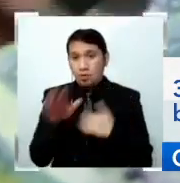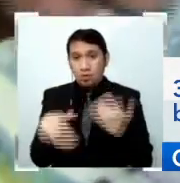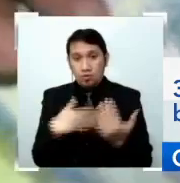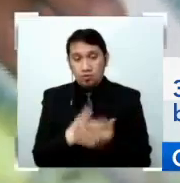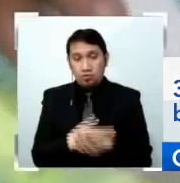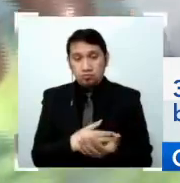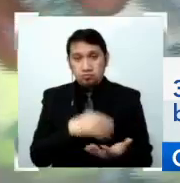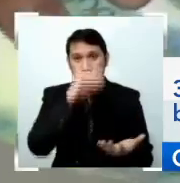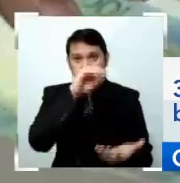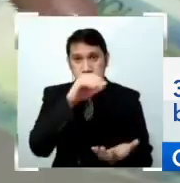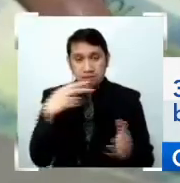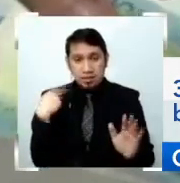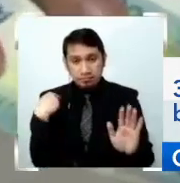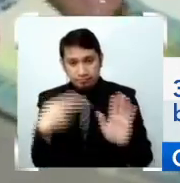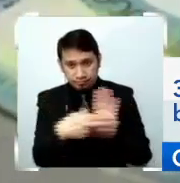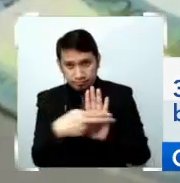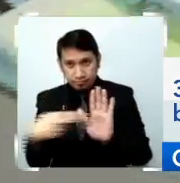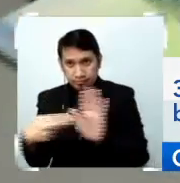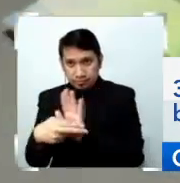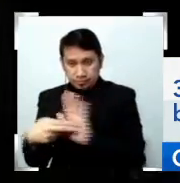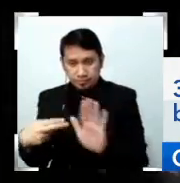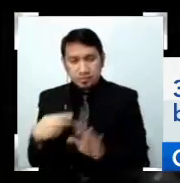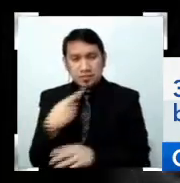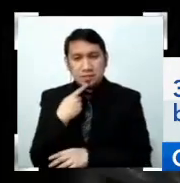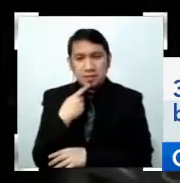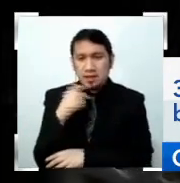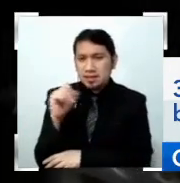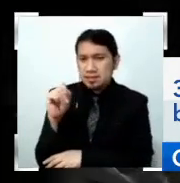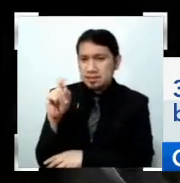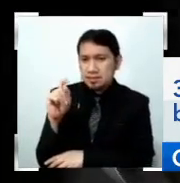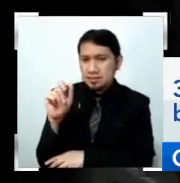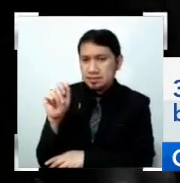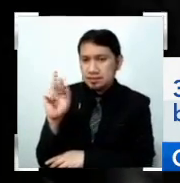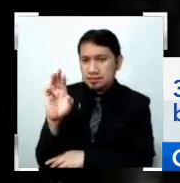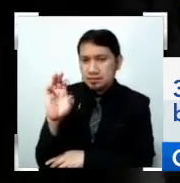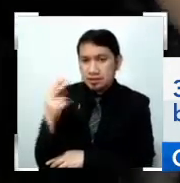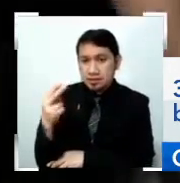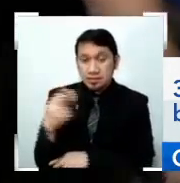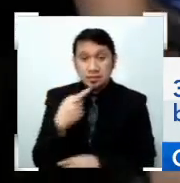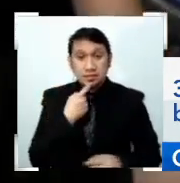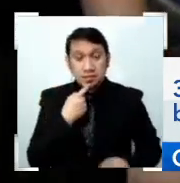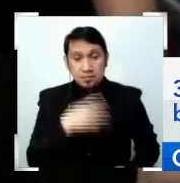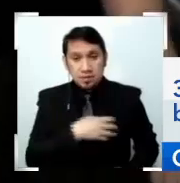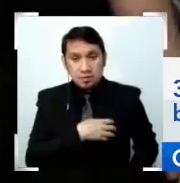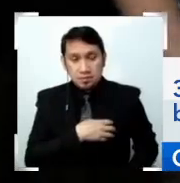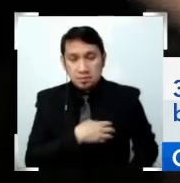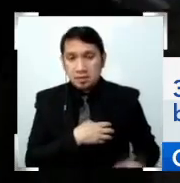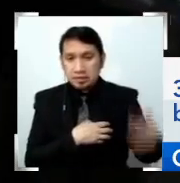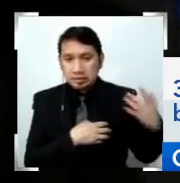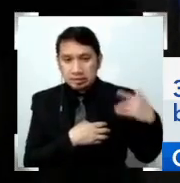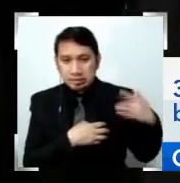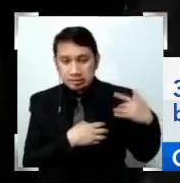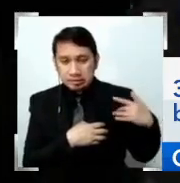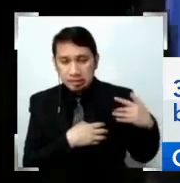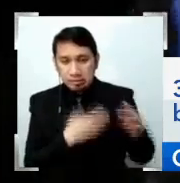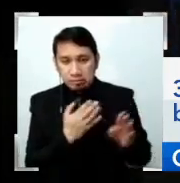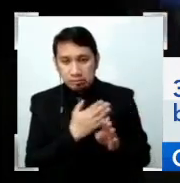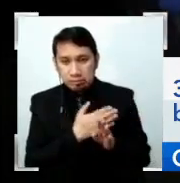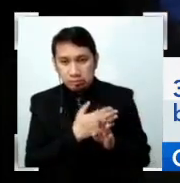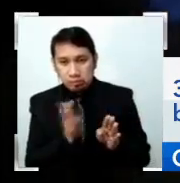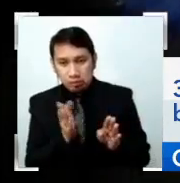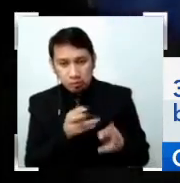sa mga sako, starch o gawgaw. Ayon sa mga otoridad, estilo ito para iligaw ang mga nakabantay sa mga